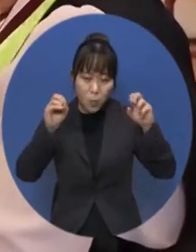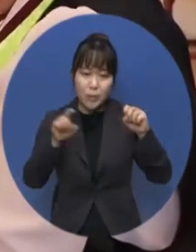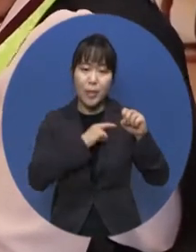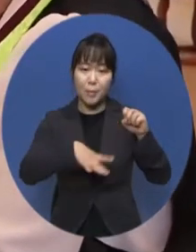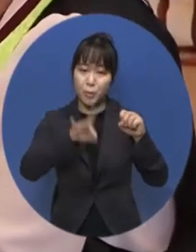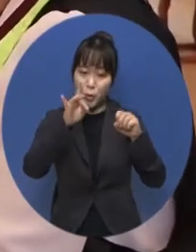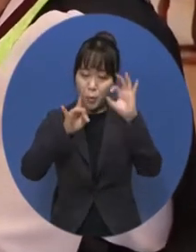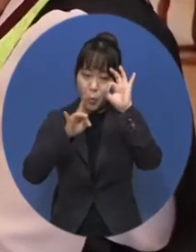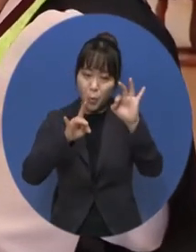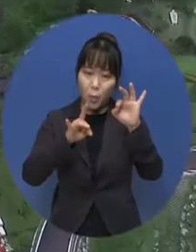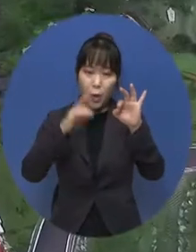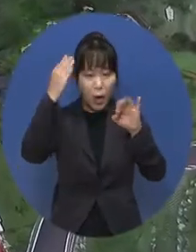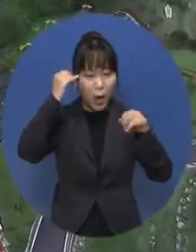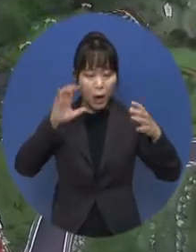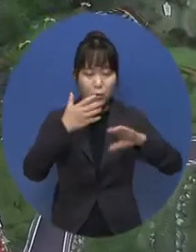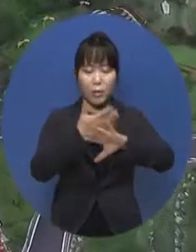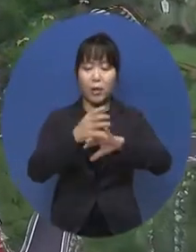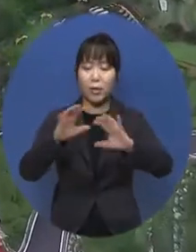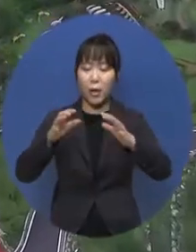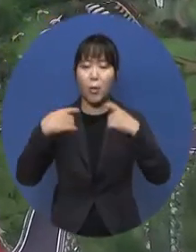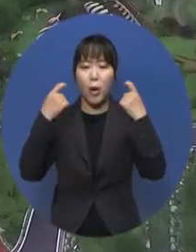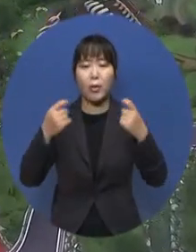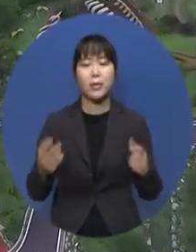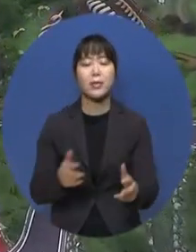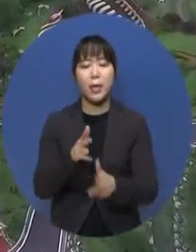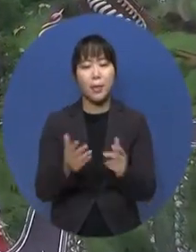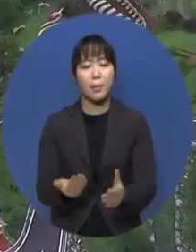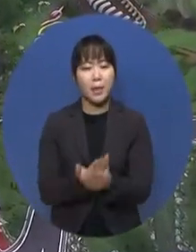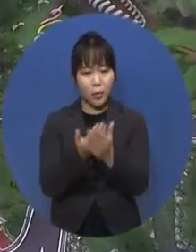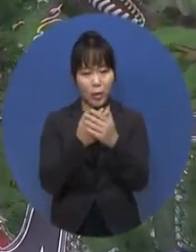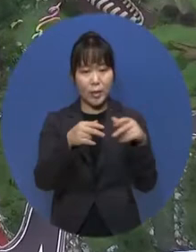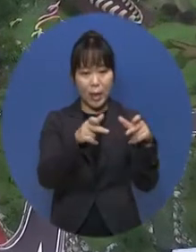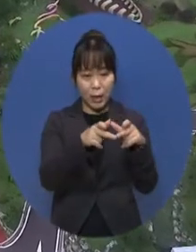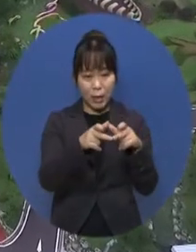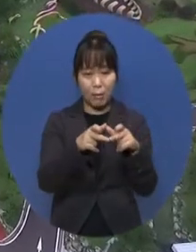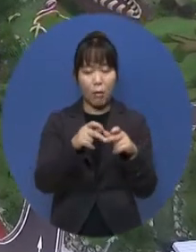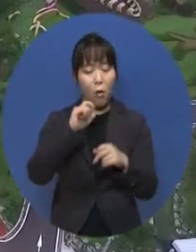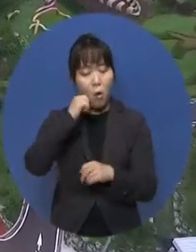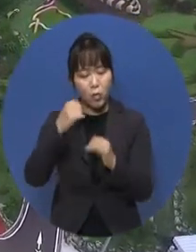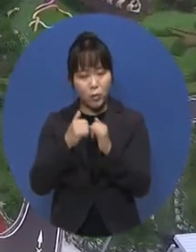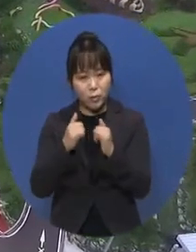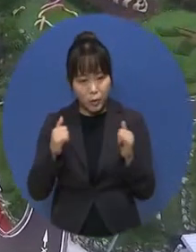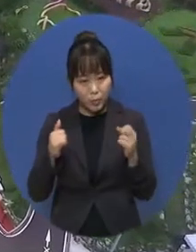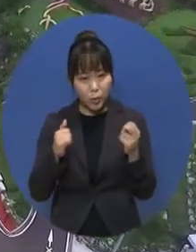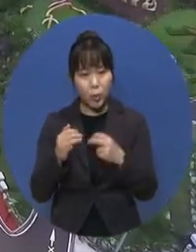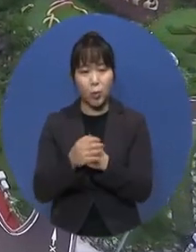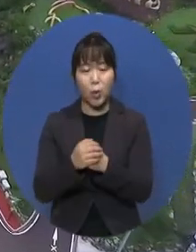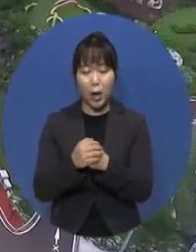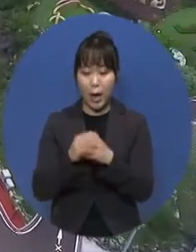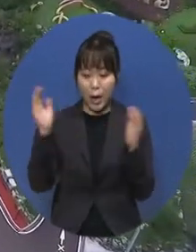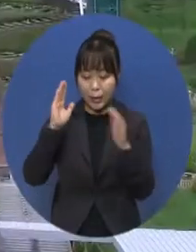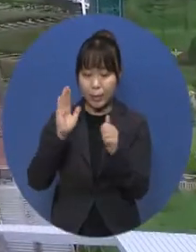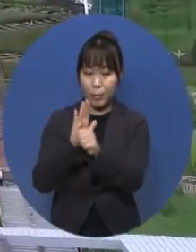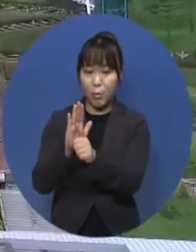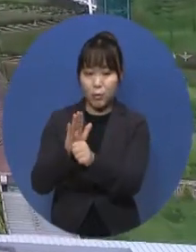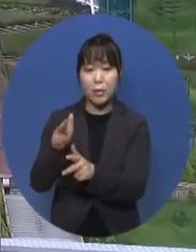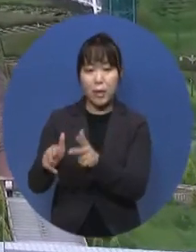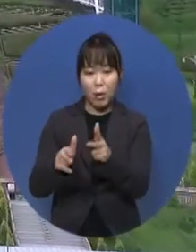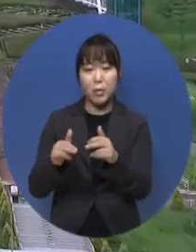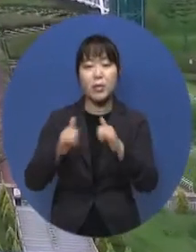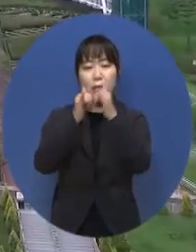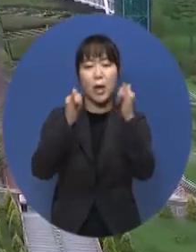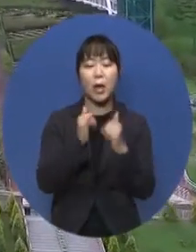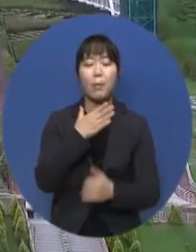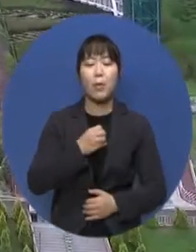우선시하면서 국내외 관광산업 발전과 장애인, 저소득층, 장학사업 등